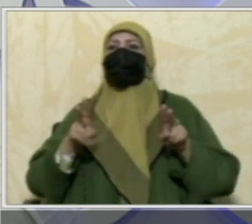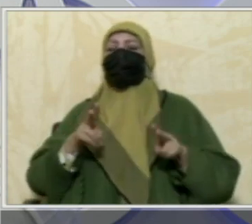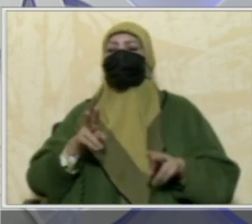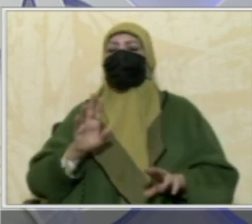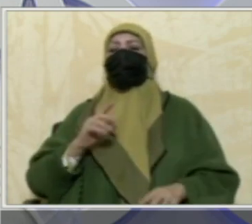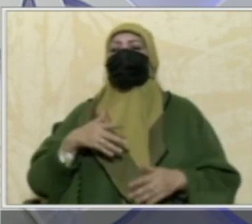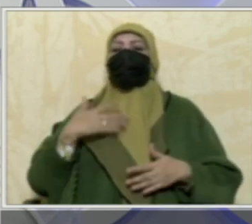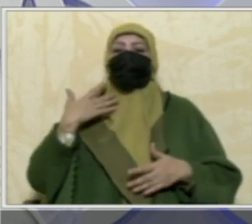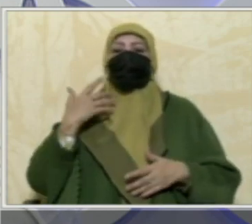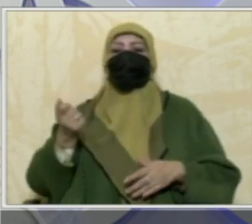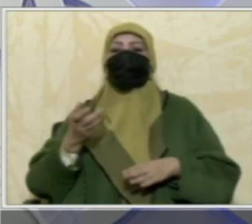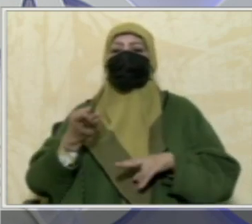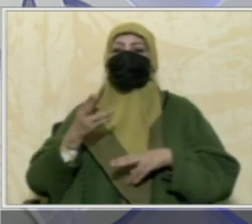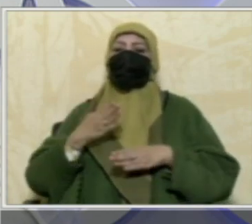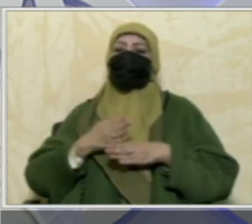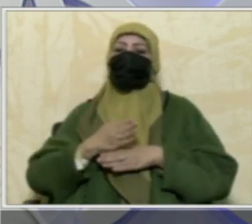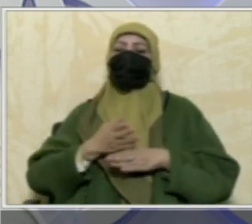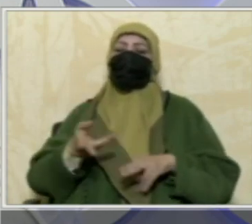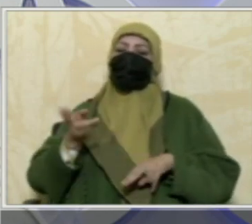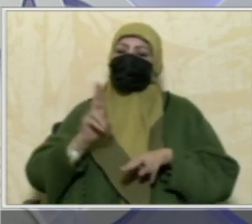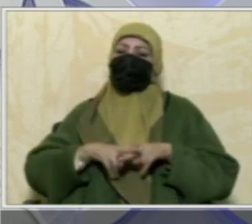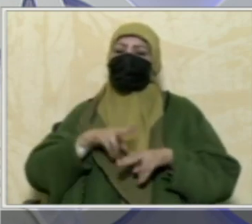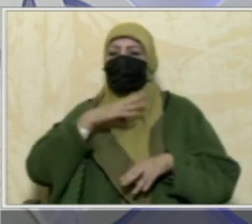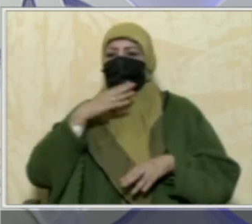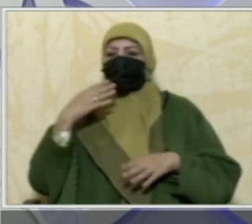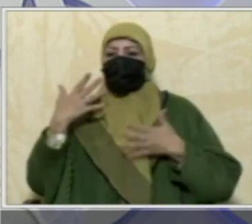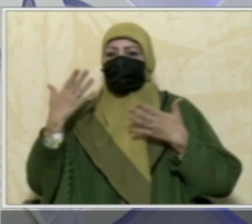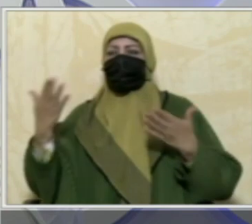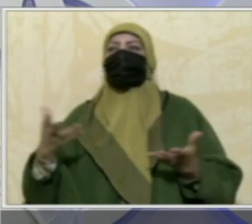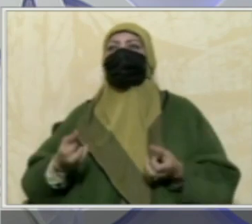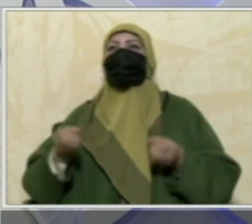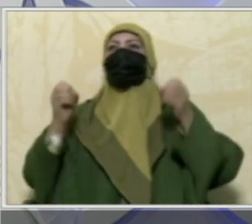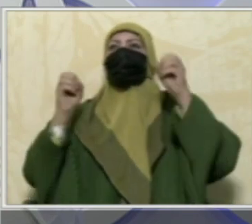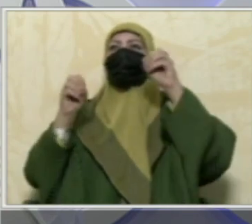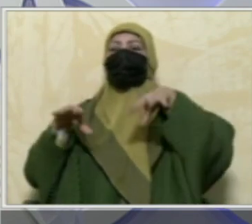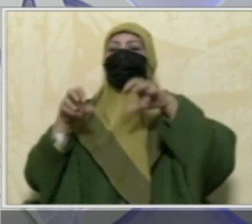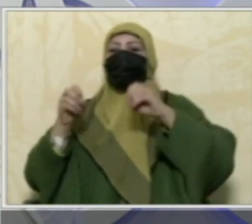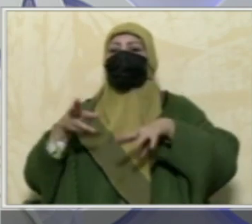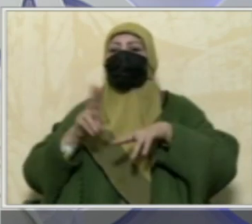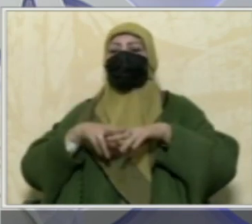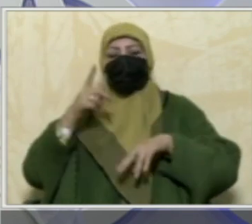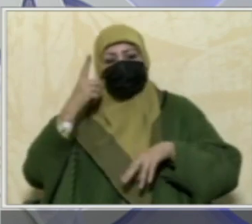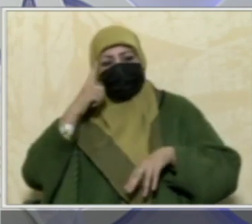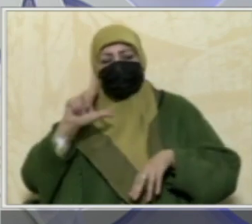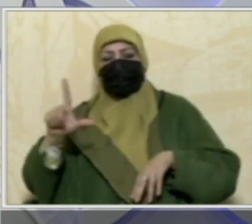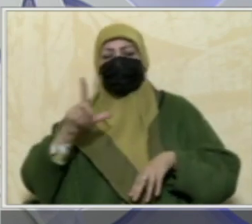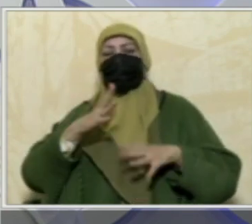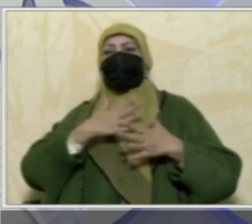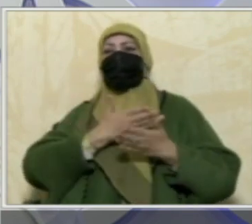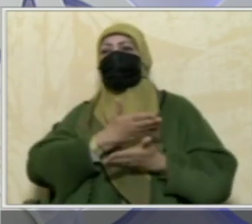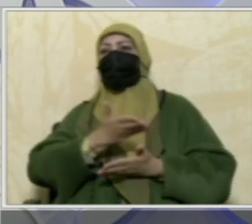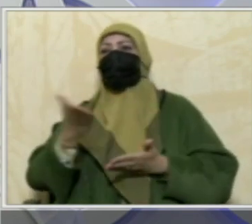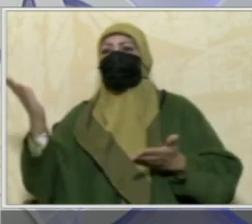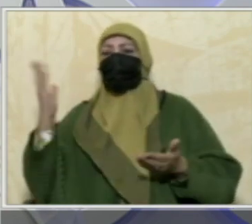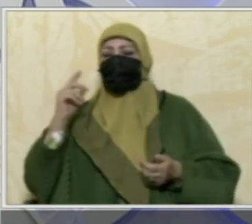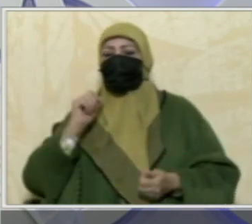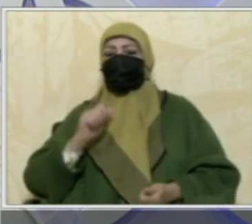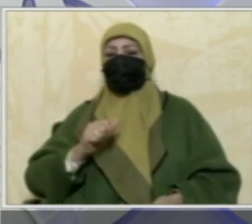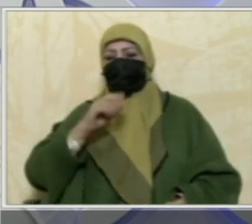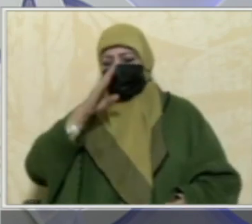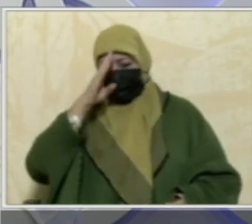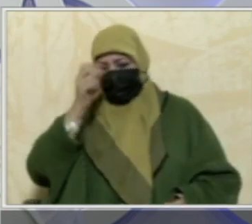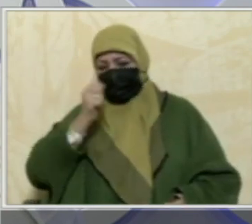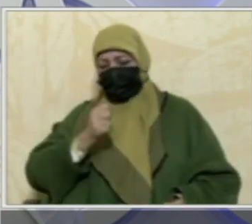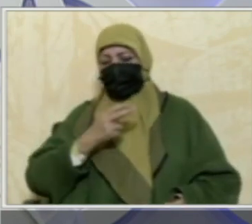بالخير واليمن والبركات وعلى بلادنا بالامن والامان ان شاء الله استودعكم الله الذي لا تضيع ودائعه